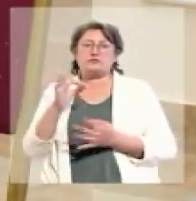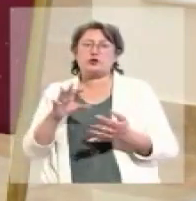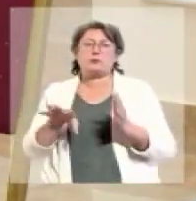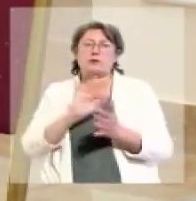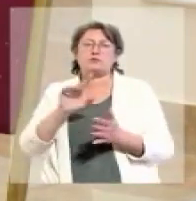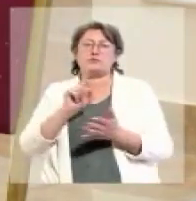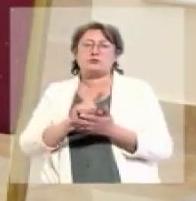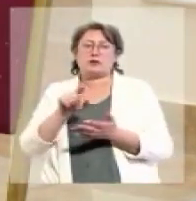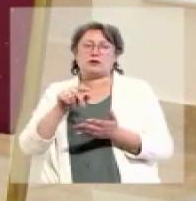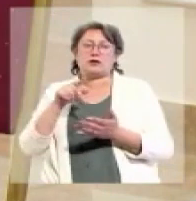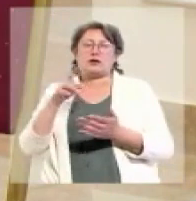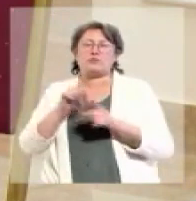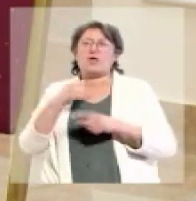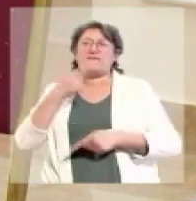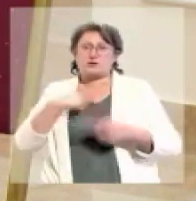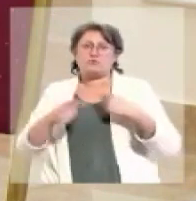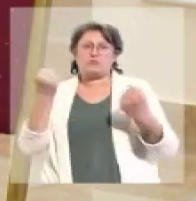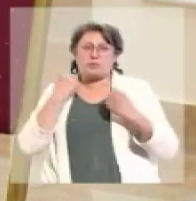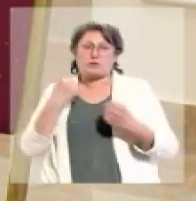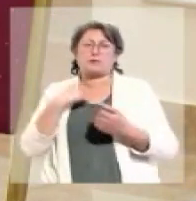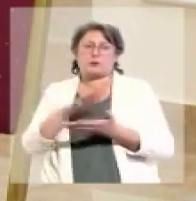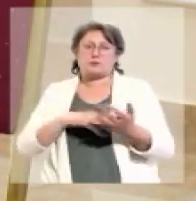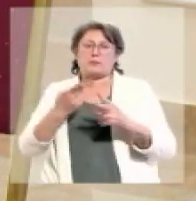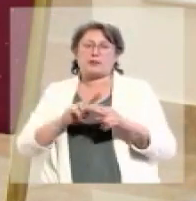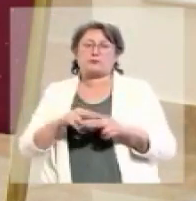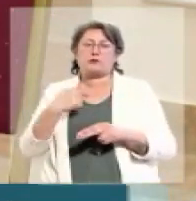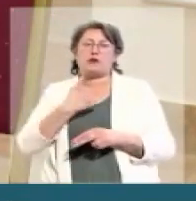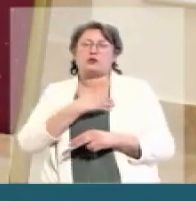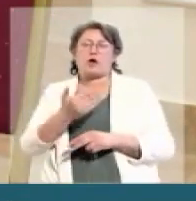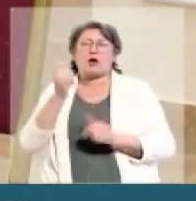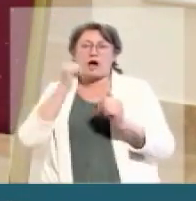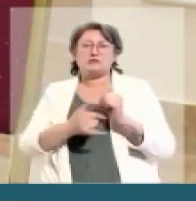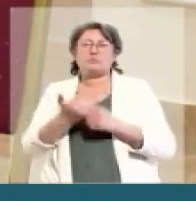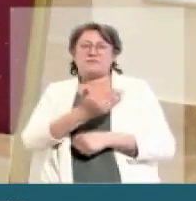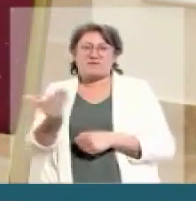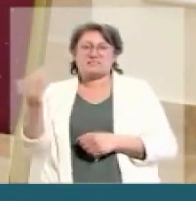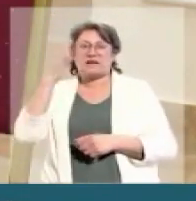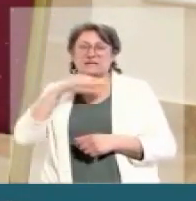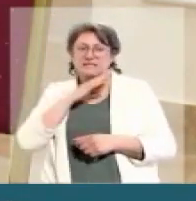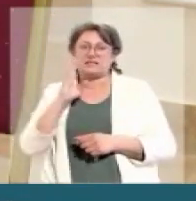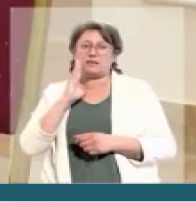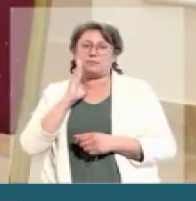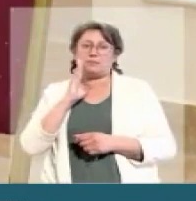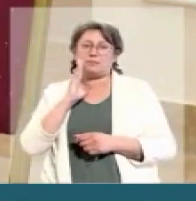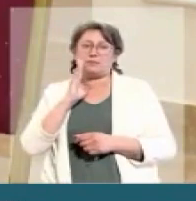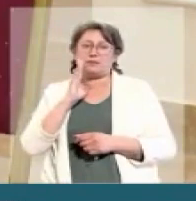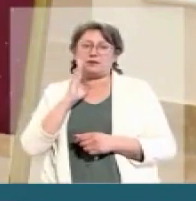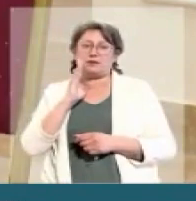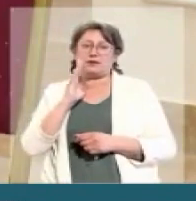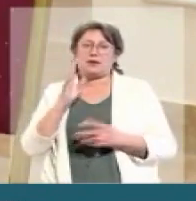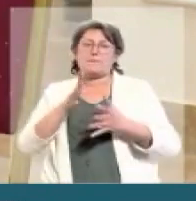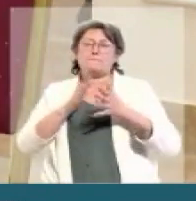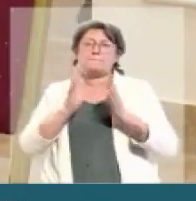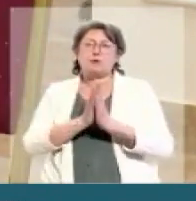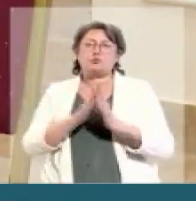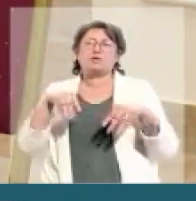Я все равно вернулась в этот спорт и продолжаю дальше заниматься. Поэтому я желаю каждому из вас, родителям, прошу,